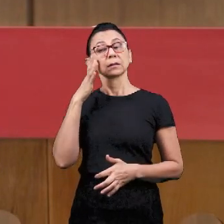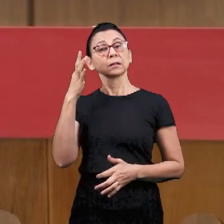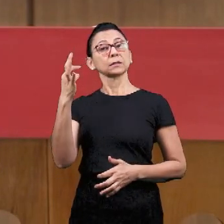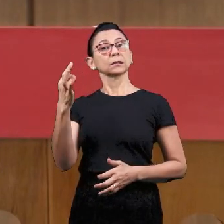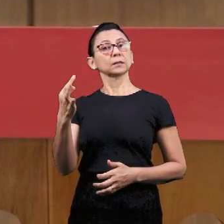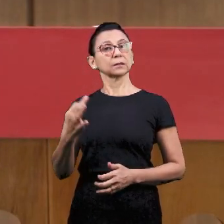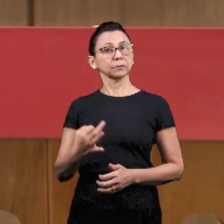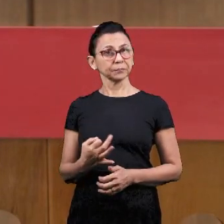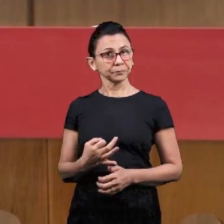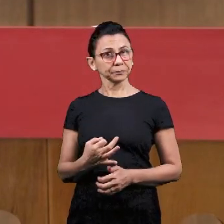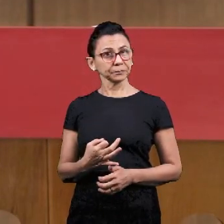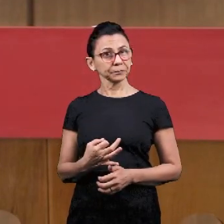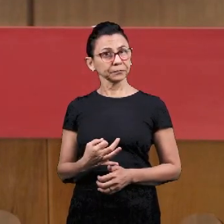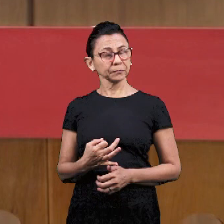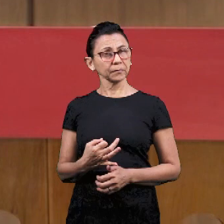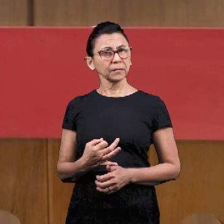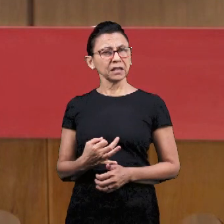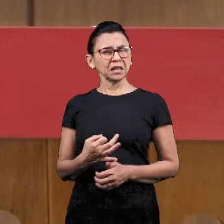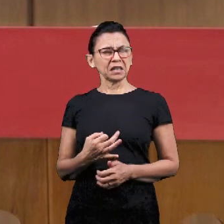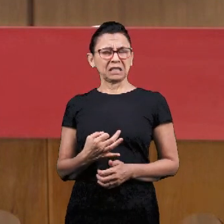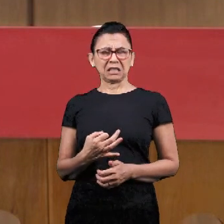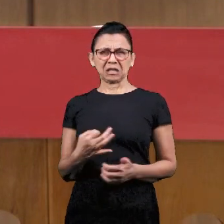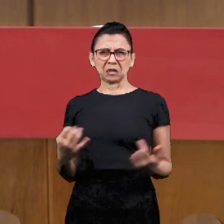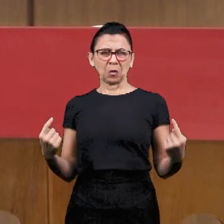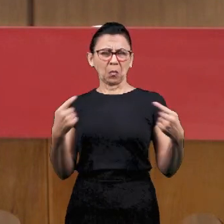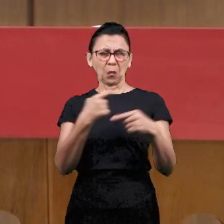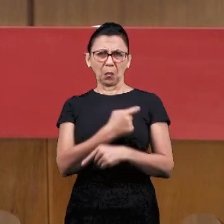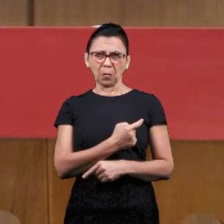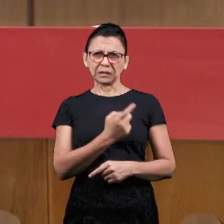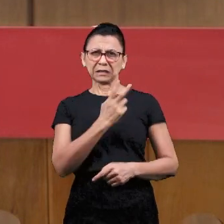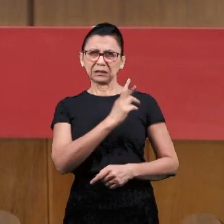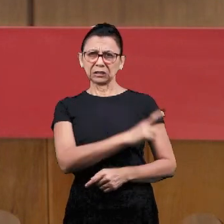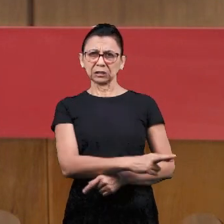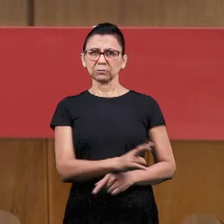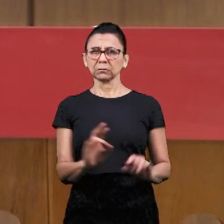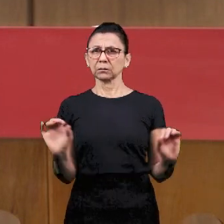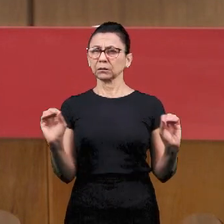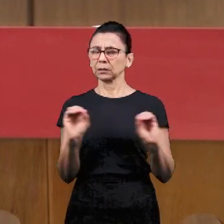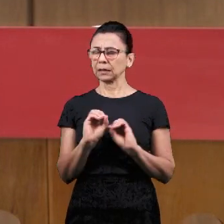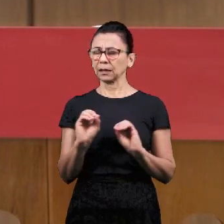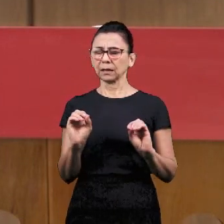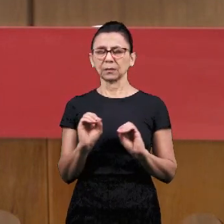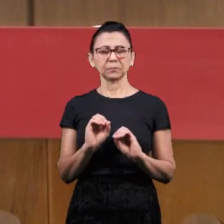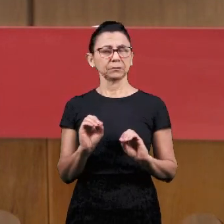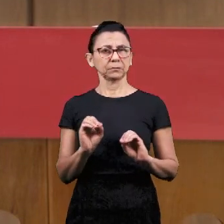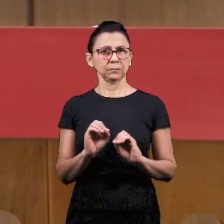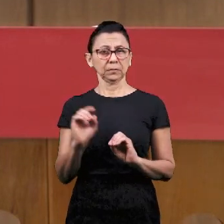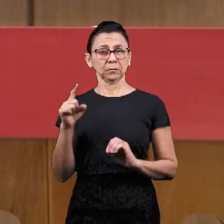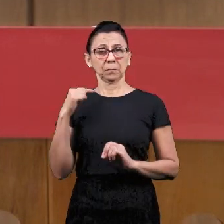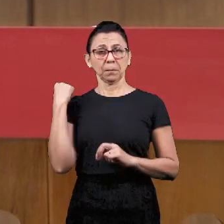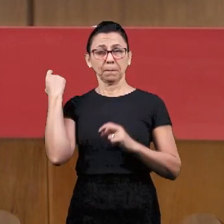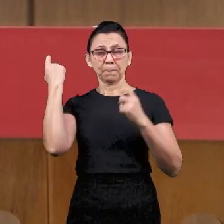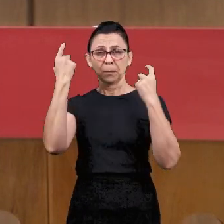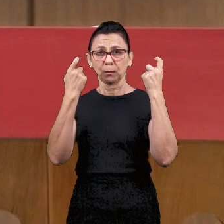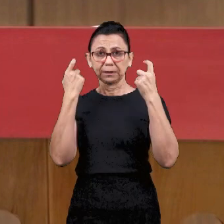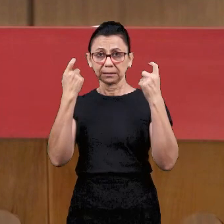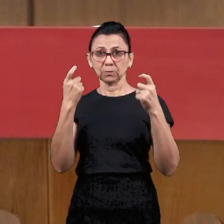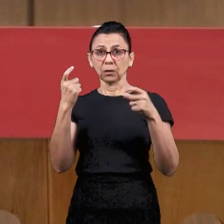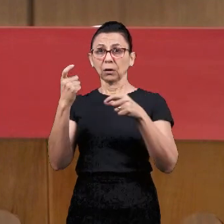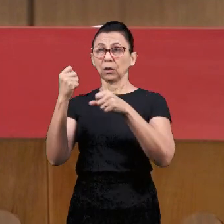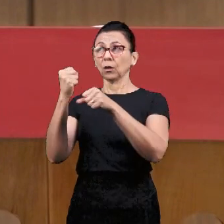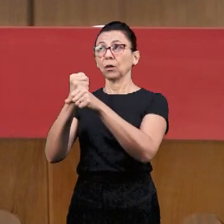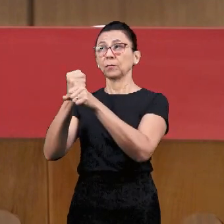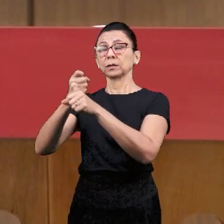Nous n'avons rien contre personne. Notre parole est œuvre. Nous avons une direction,